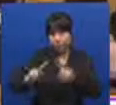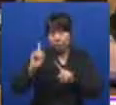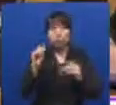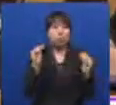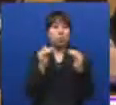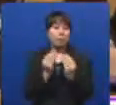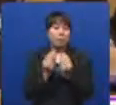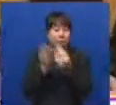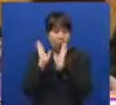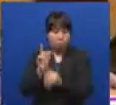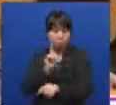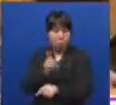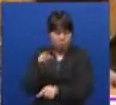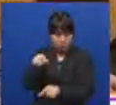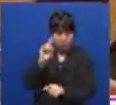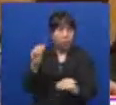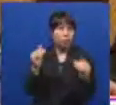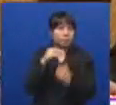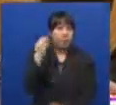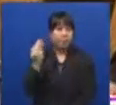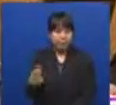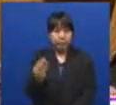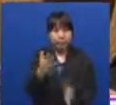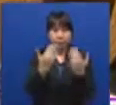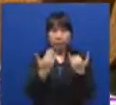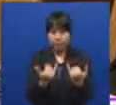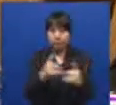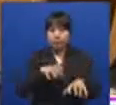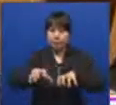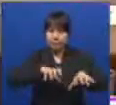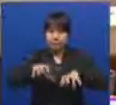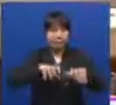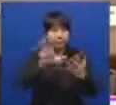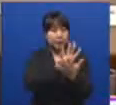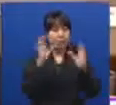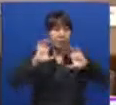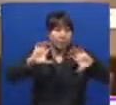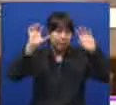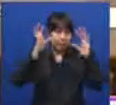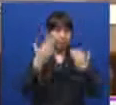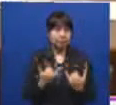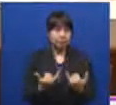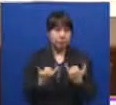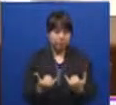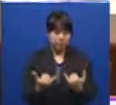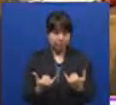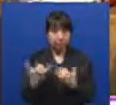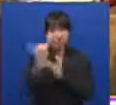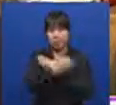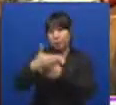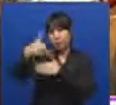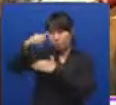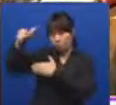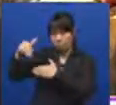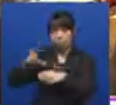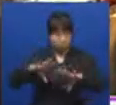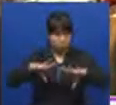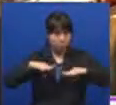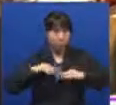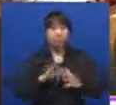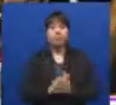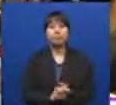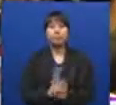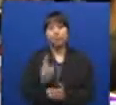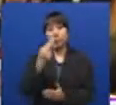รมแก่ผู้ถูกกล่าวหาพร้อมย้ำว่าการเข้ามาบริหารประเทศของรัฐบาลขณะนี้ต่างชาติให้การยอมรับมากขึ้น